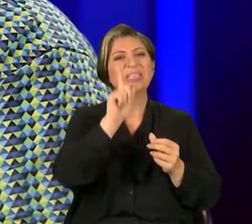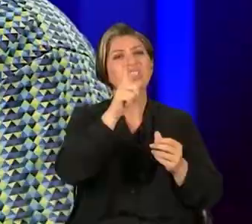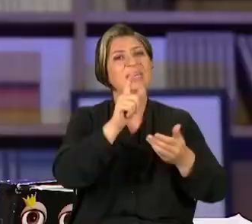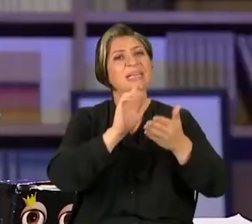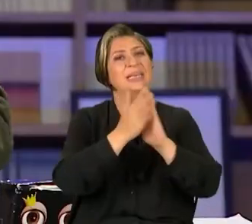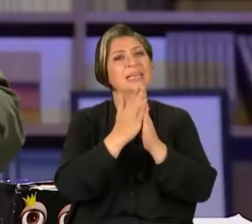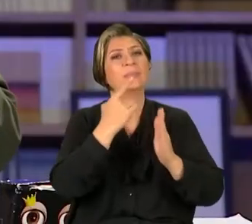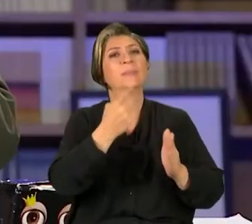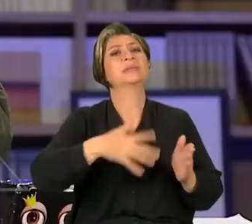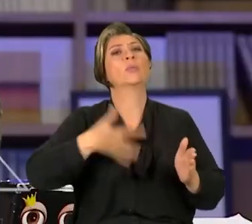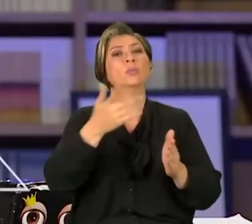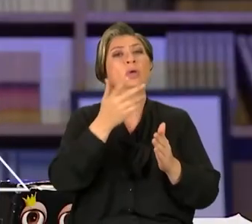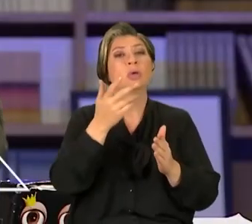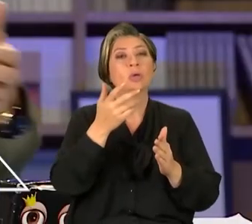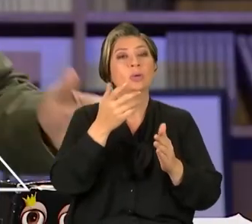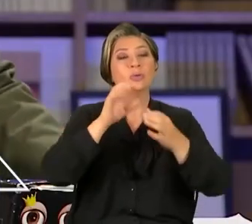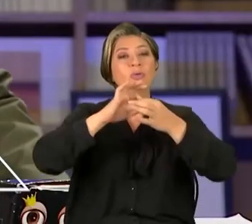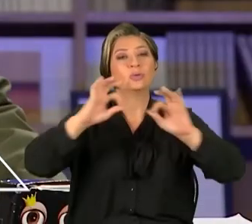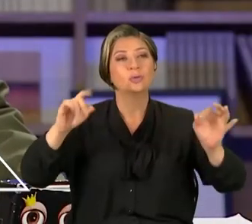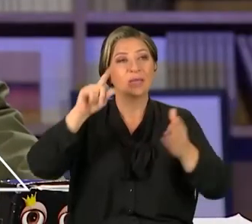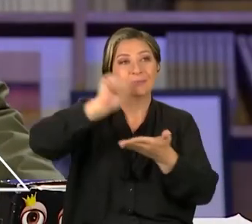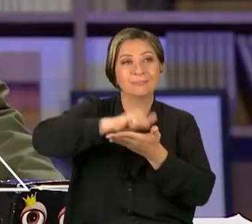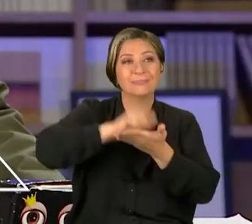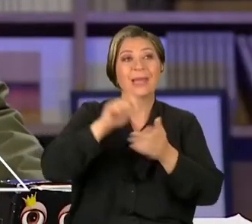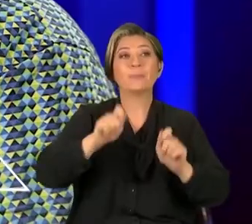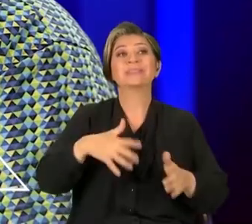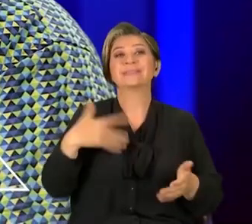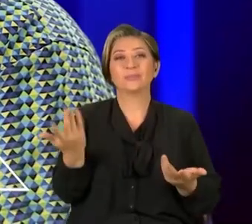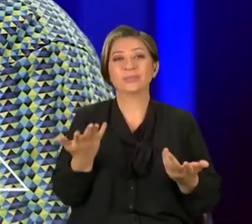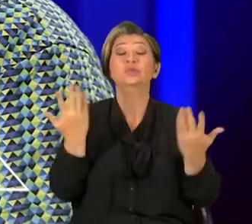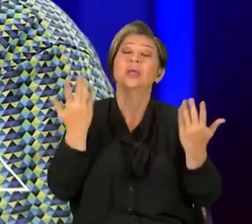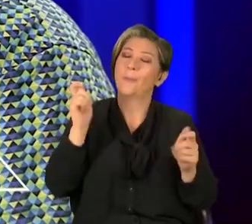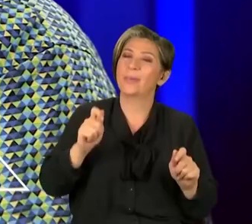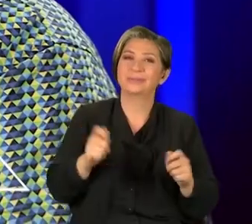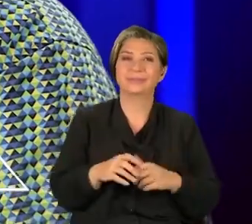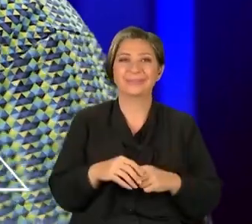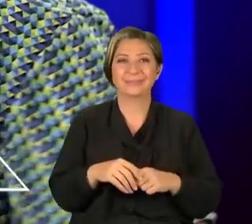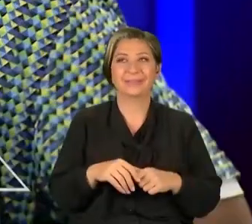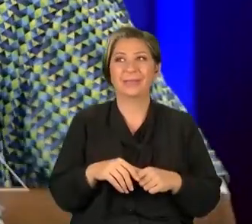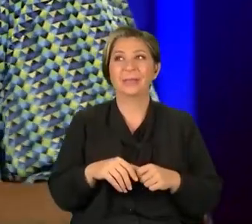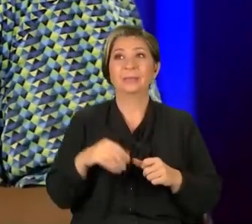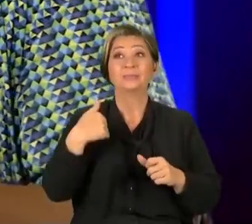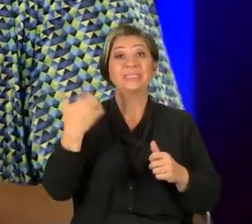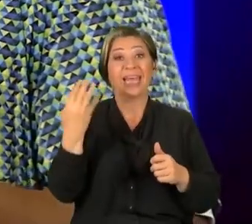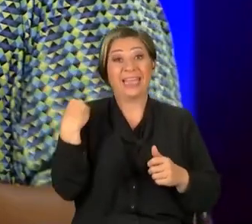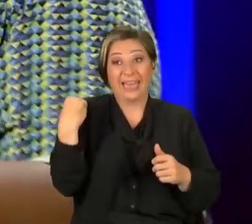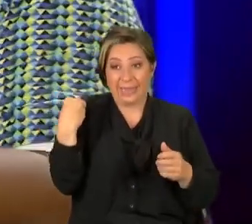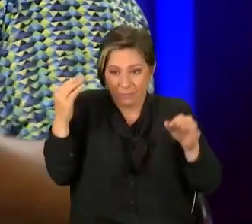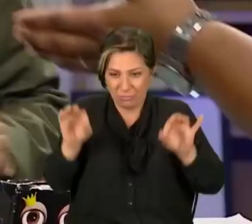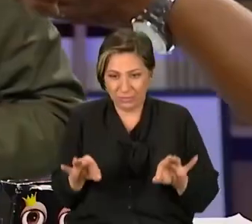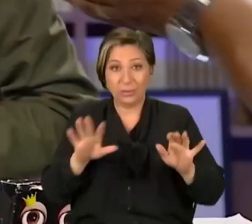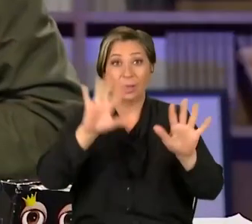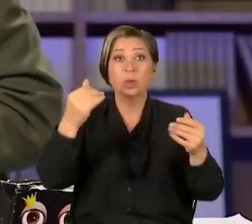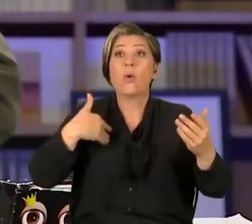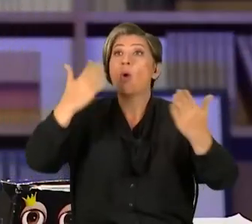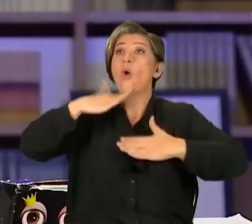istemiyorum ama sözler olarak da bir basılı bir eser olarak çıkarmıyorsun İnşallah basarız Biz daha yeni yeni kendimize geliyoruz Okan abi kimse